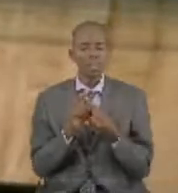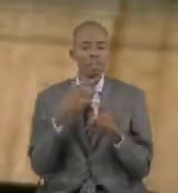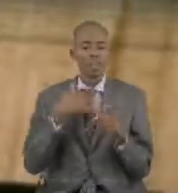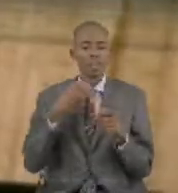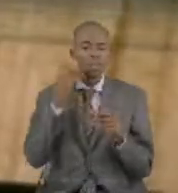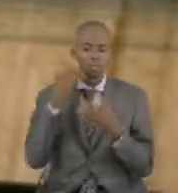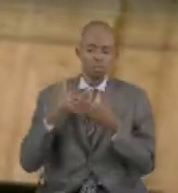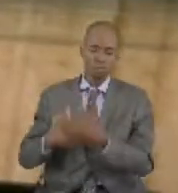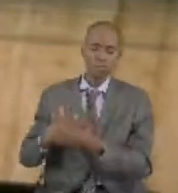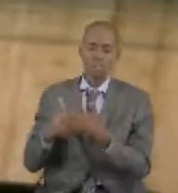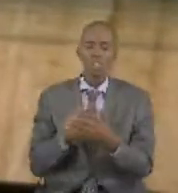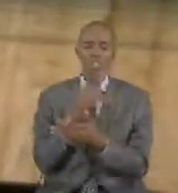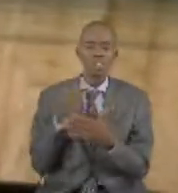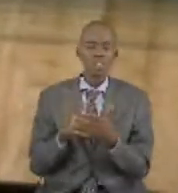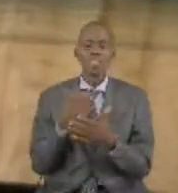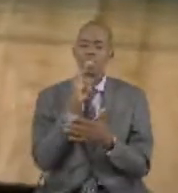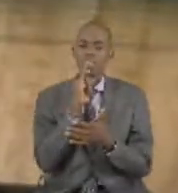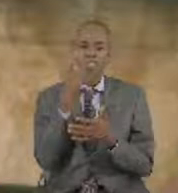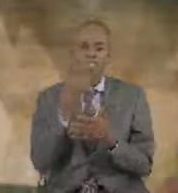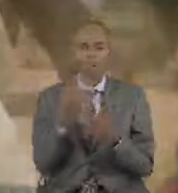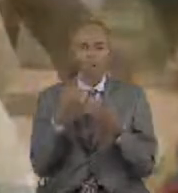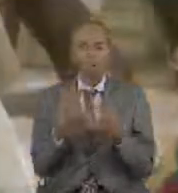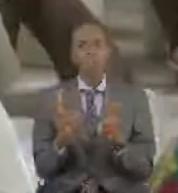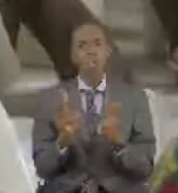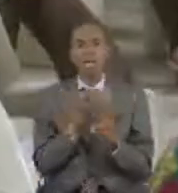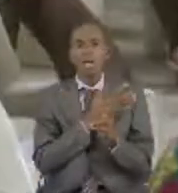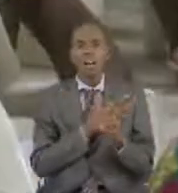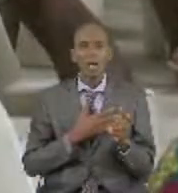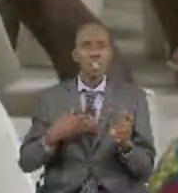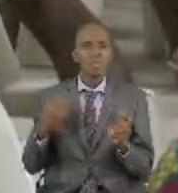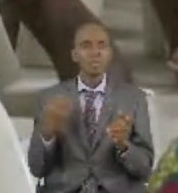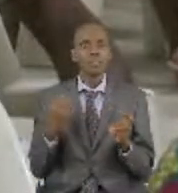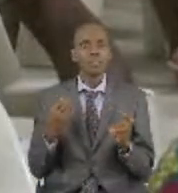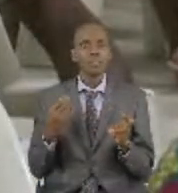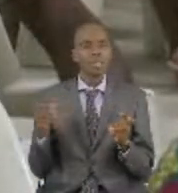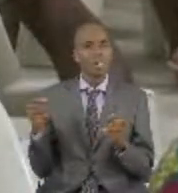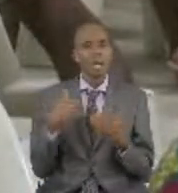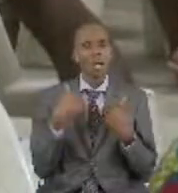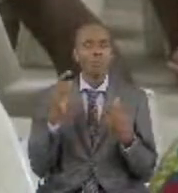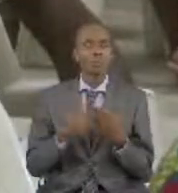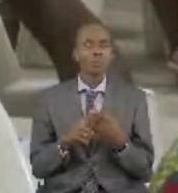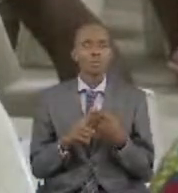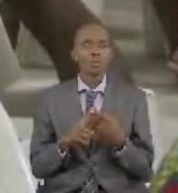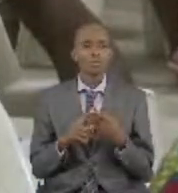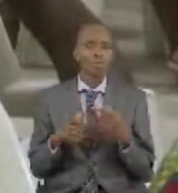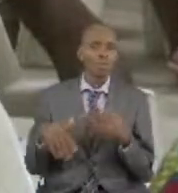ceci, voici le chemin, voici l'attente. Alors, il doit couvrir, il